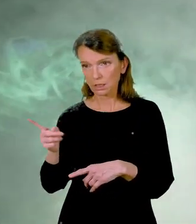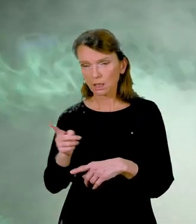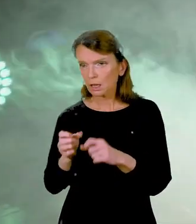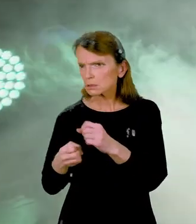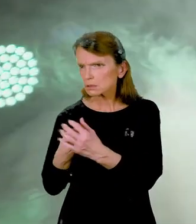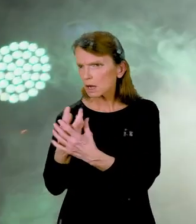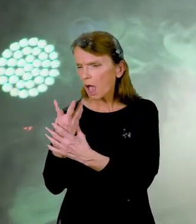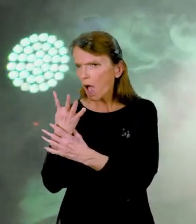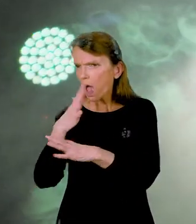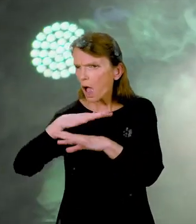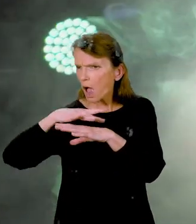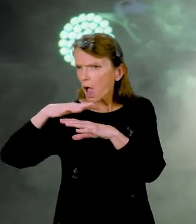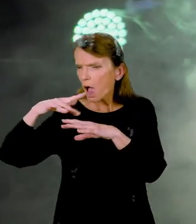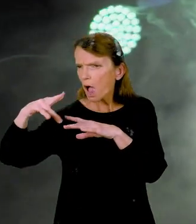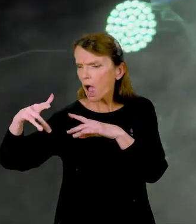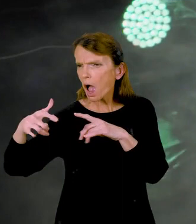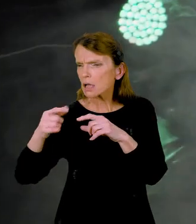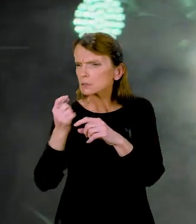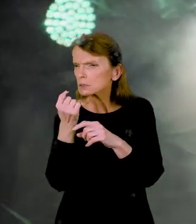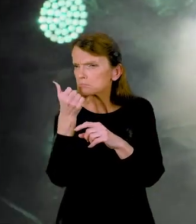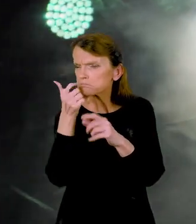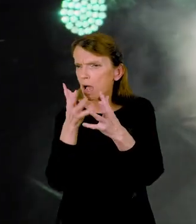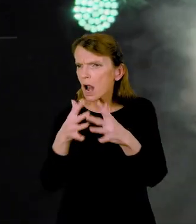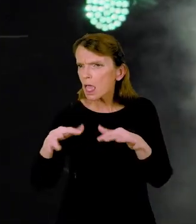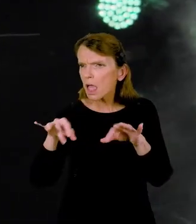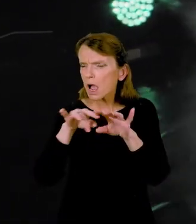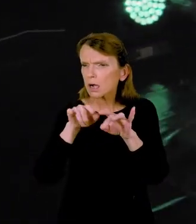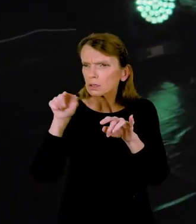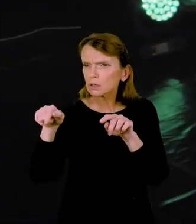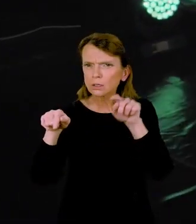porasli z redkim grmovjem